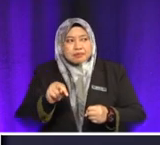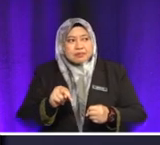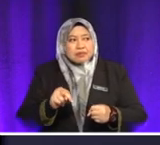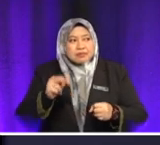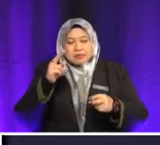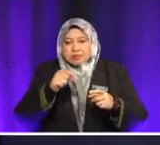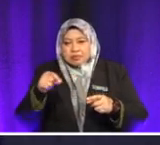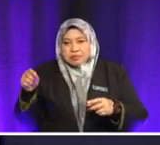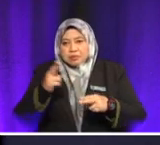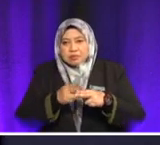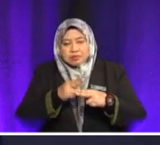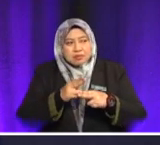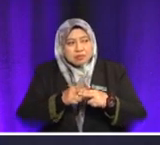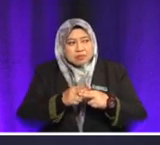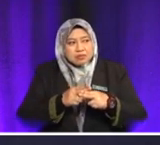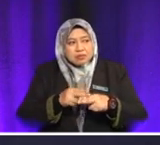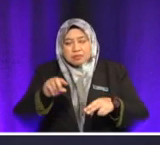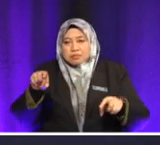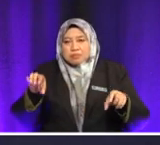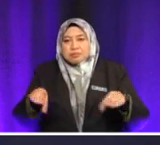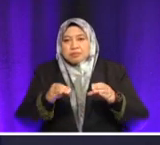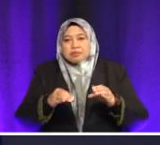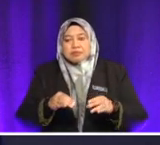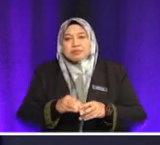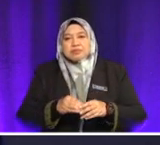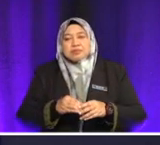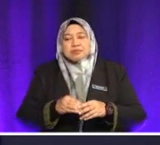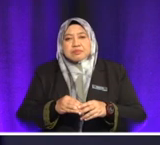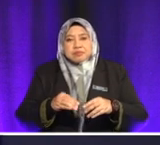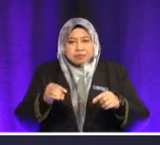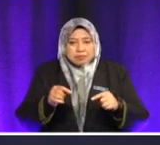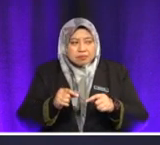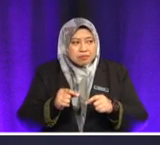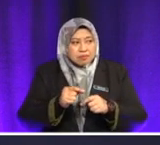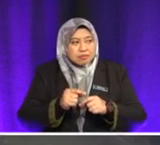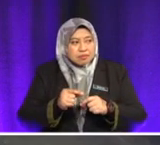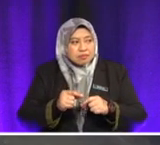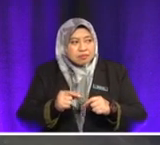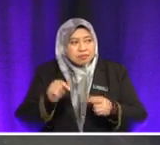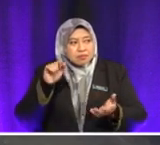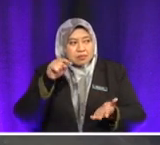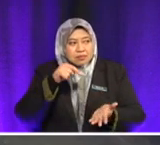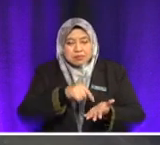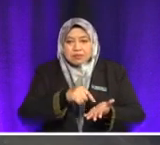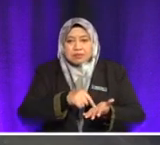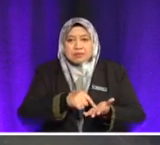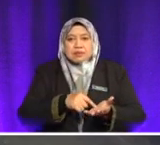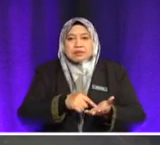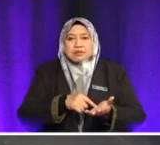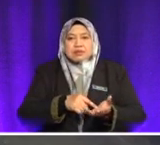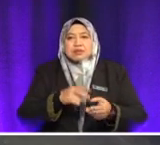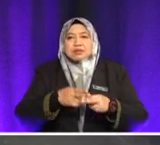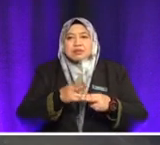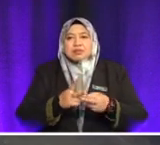saya tulis anak panahnya dan ini merupakan lokasi bagi